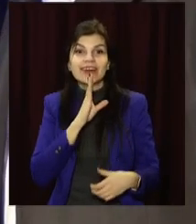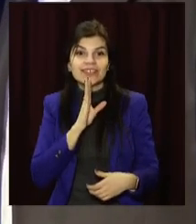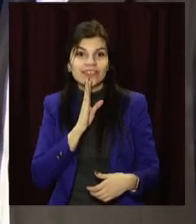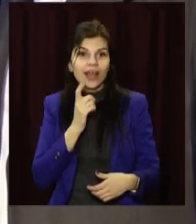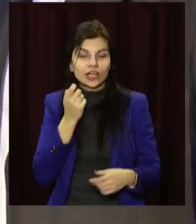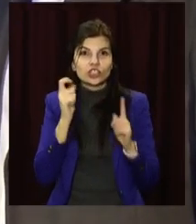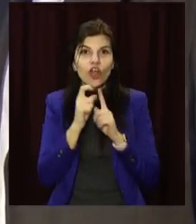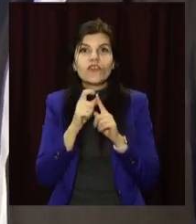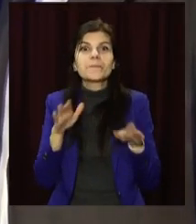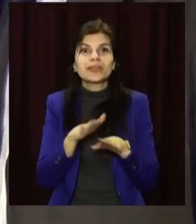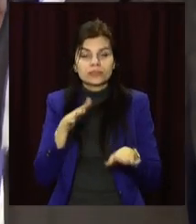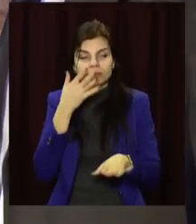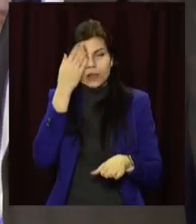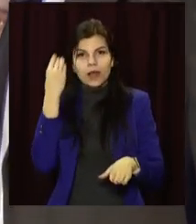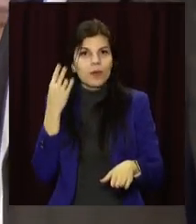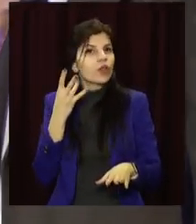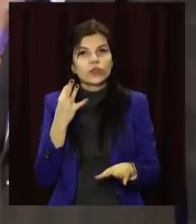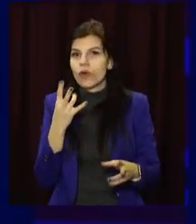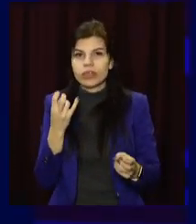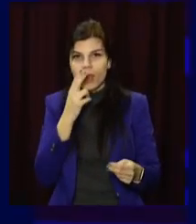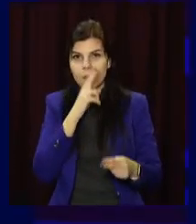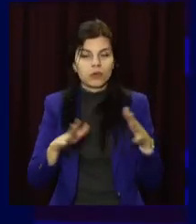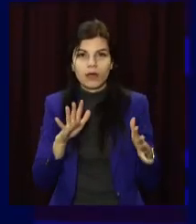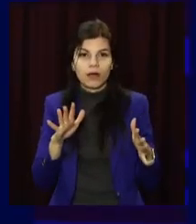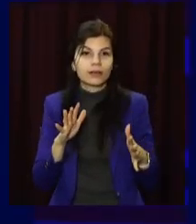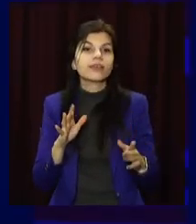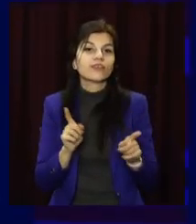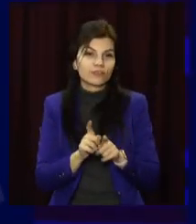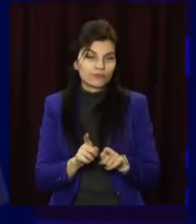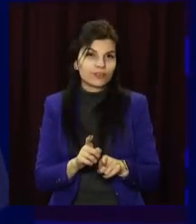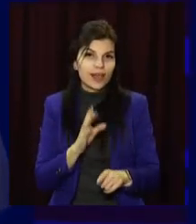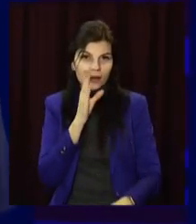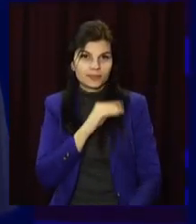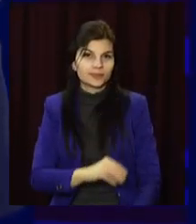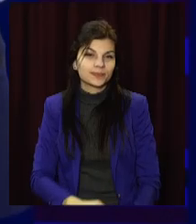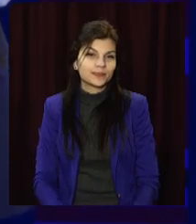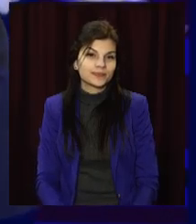трохи забула слова пісні, але не розгубилася.